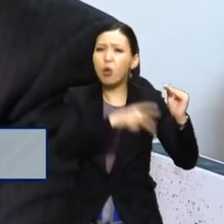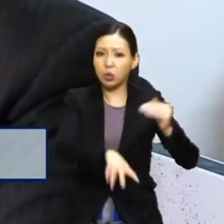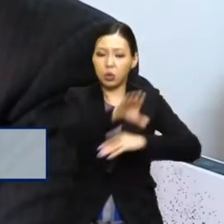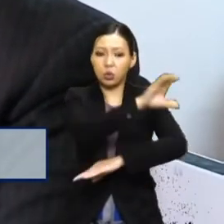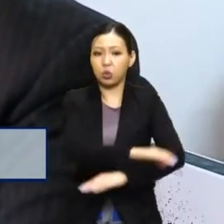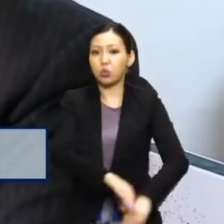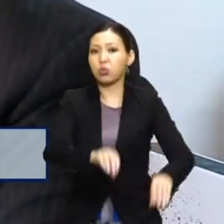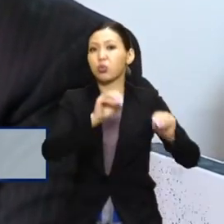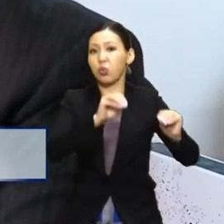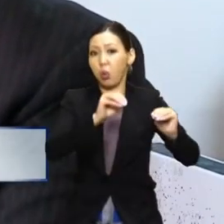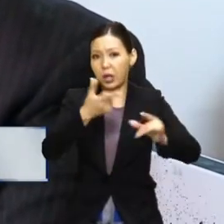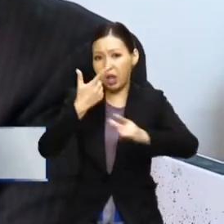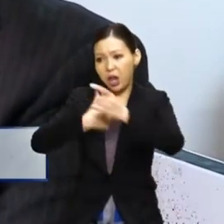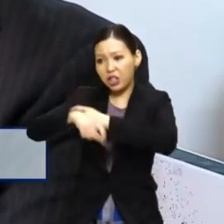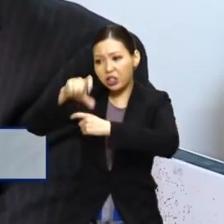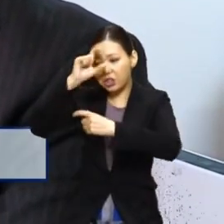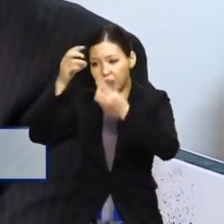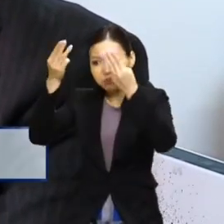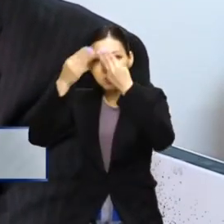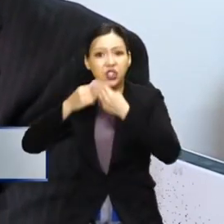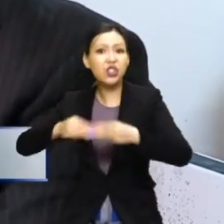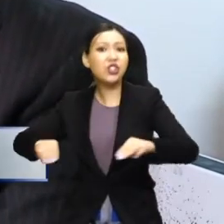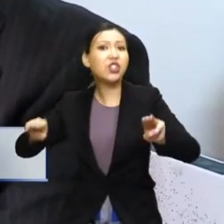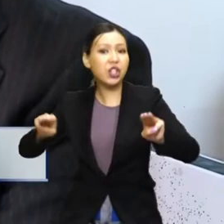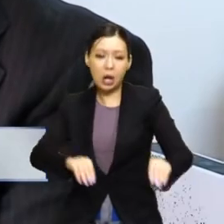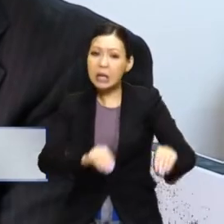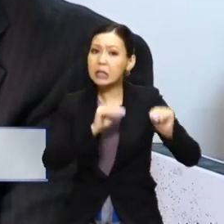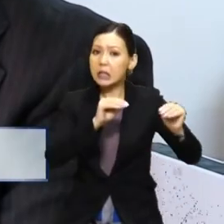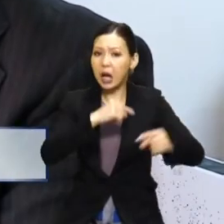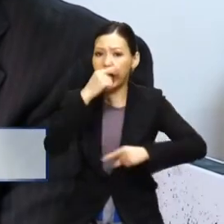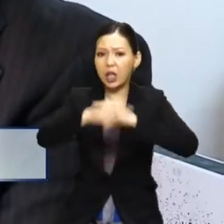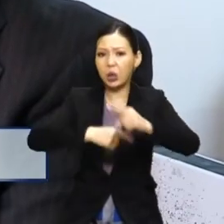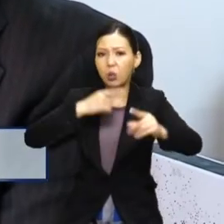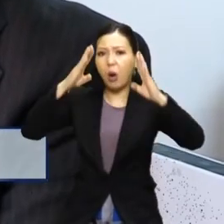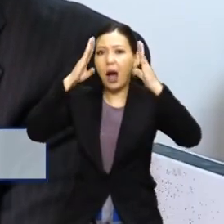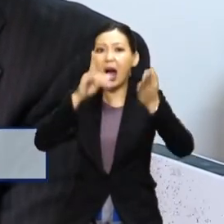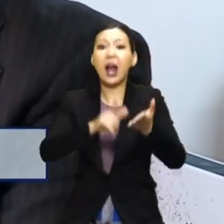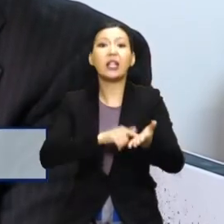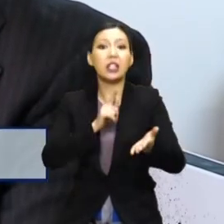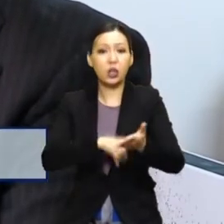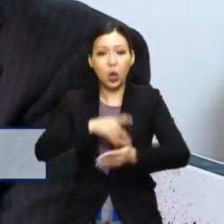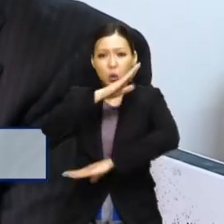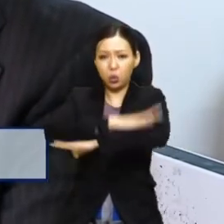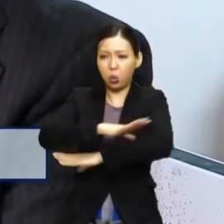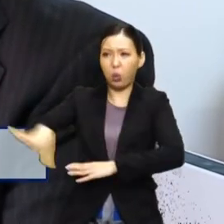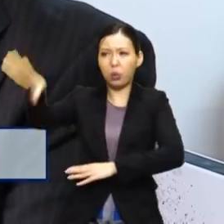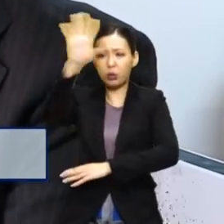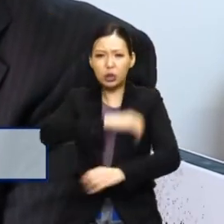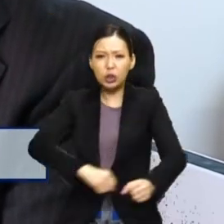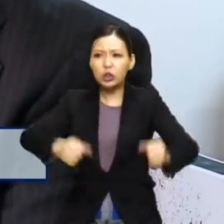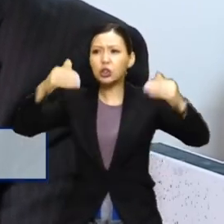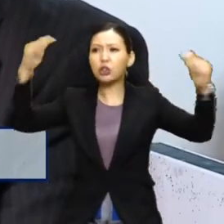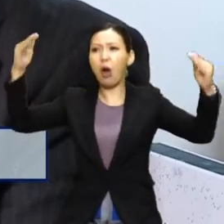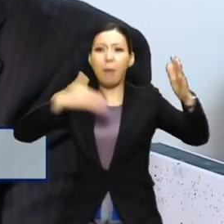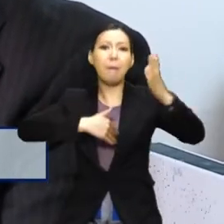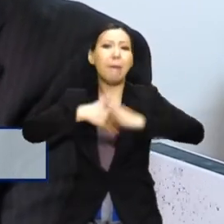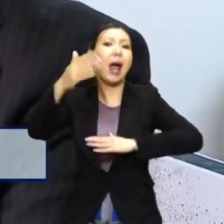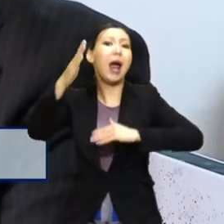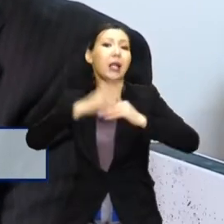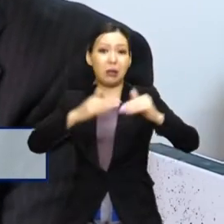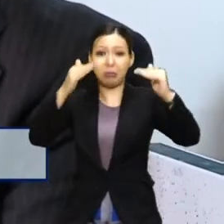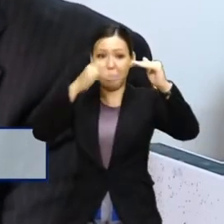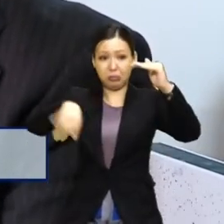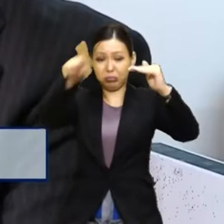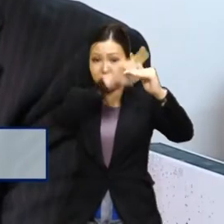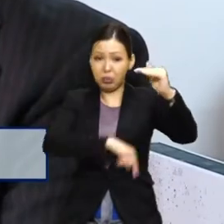судалгаа эрдэм шинжилгээний орчин нөхцөлийг бүрдүүлэх чиглэлд их сургуулиуд их анхаарна. Өнөөдөр их сургуулиуд маш том барилга байгууламж барьдаг боловч тэр нь ихэнхдээ